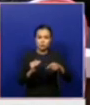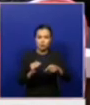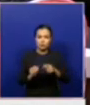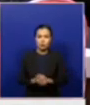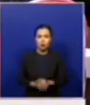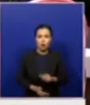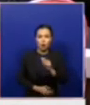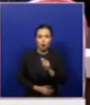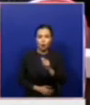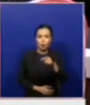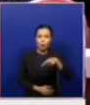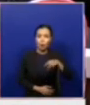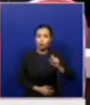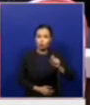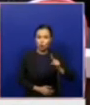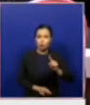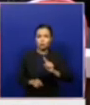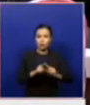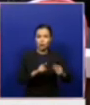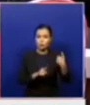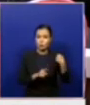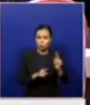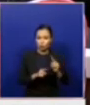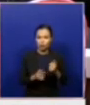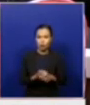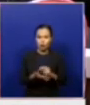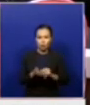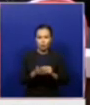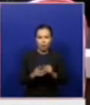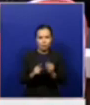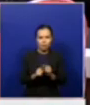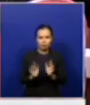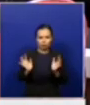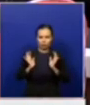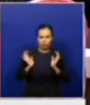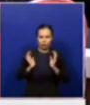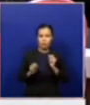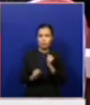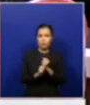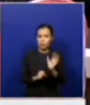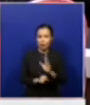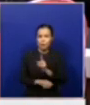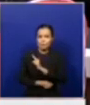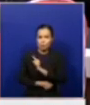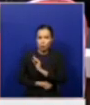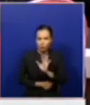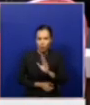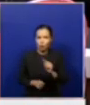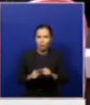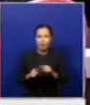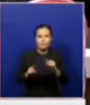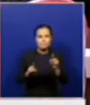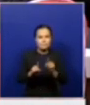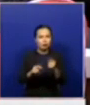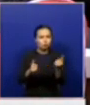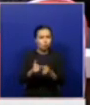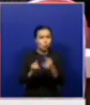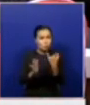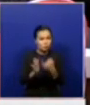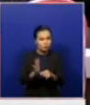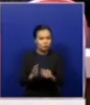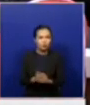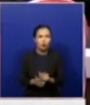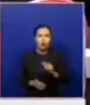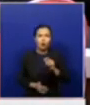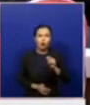าวรีบเอามือออกจากหีบมิเช่นนั้นจะผิดไปด้วยเพราะอปส.ไม่มี